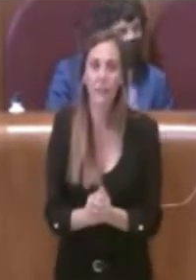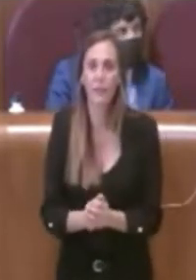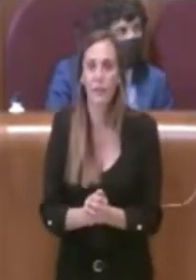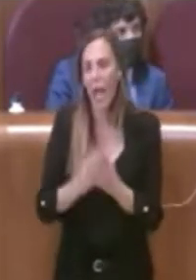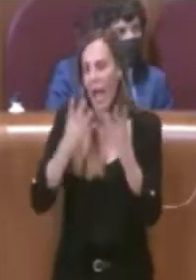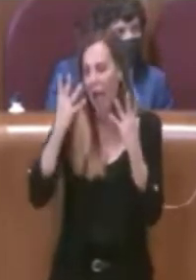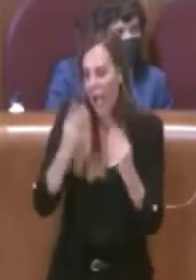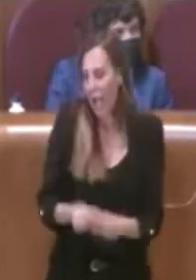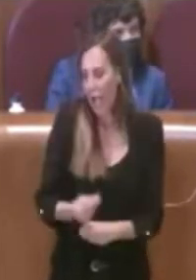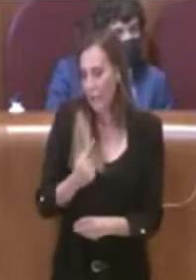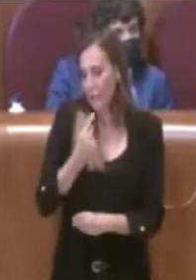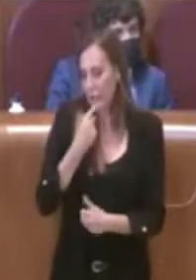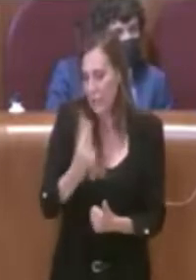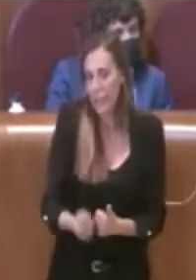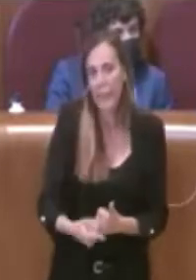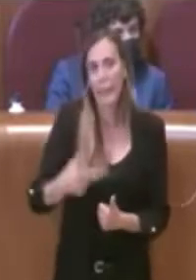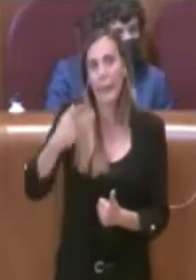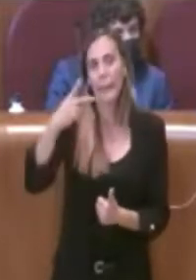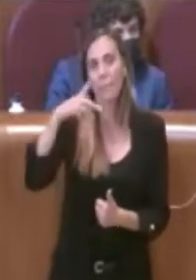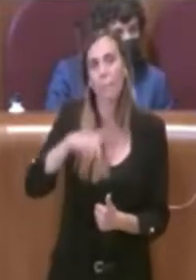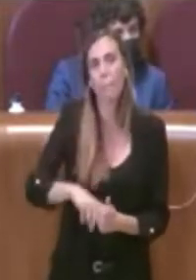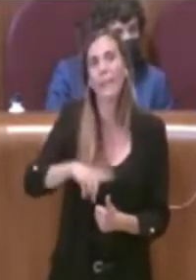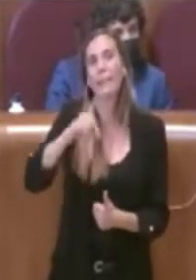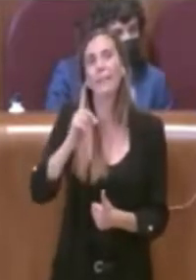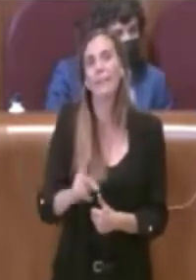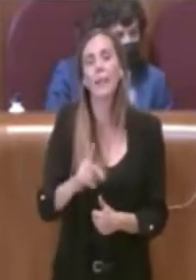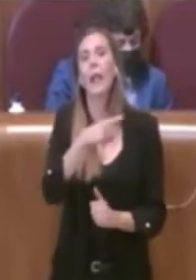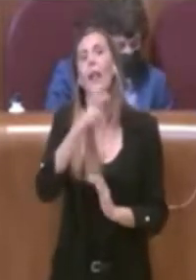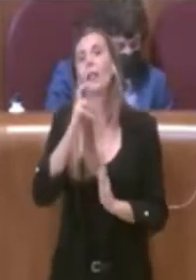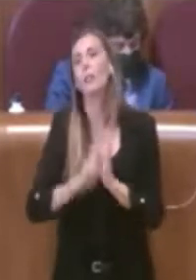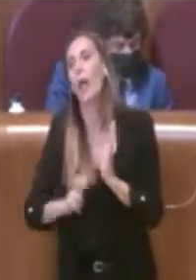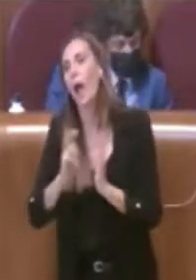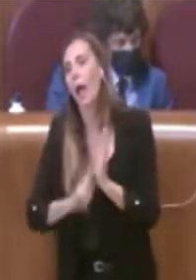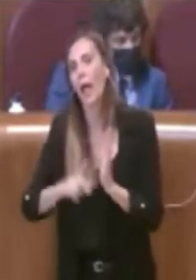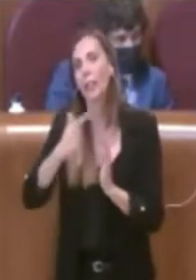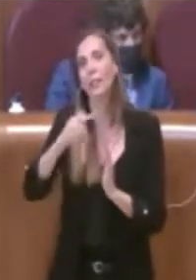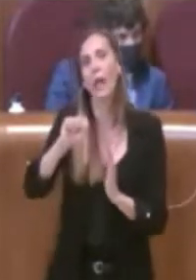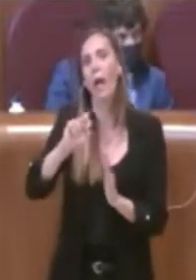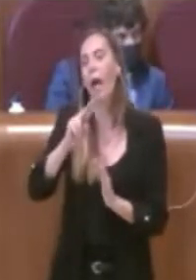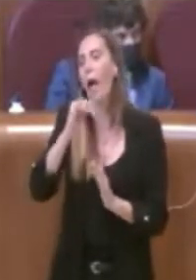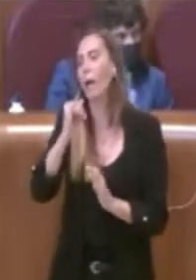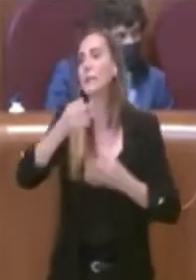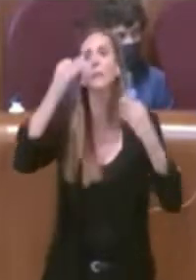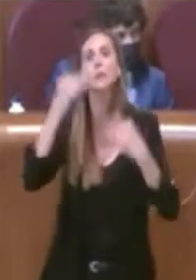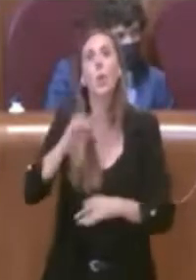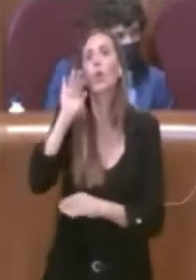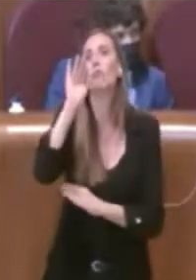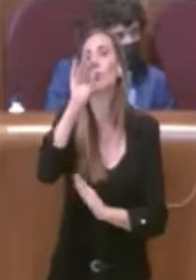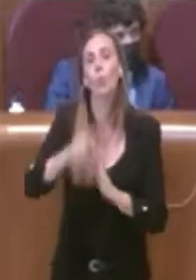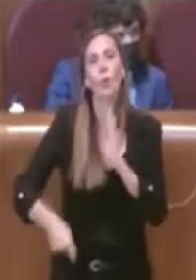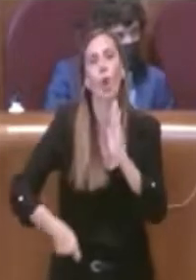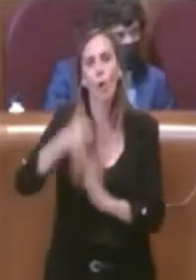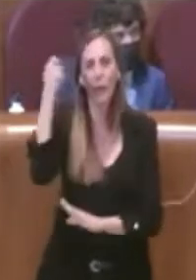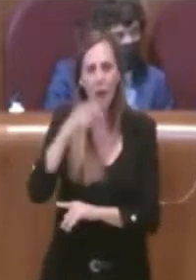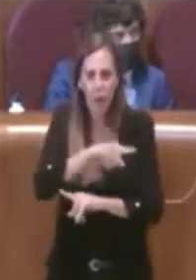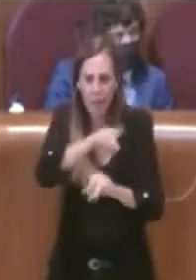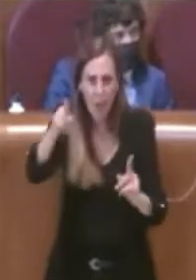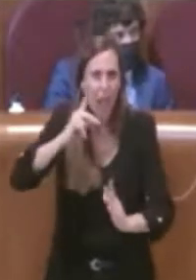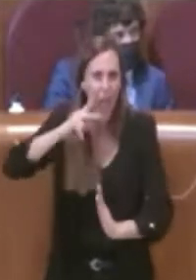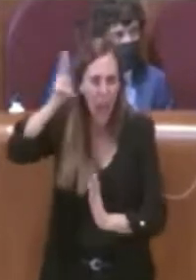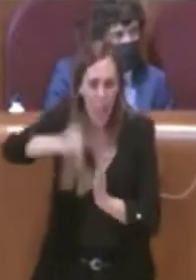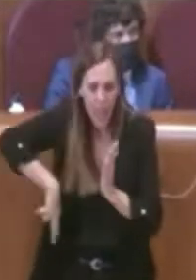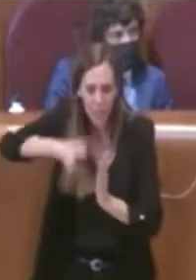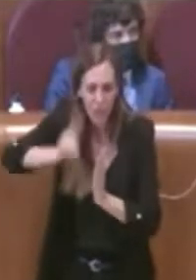molte cose ancora il pd insiste che la tari aumenta ve lo abbiamo già detto la geniale le delibere